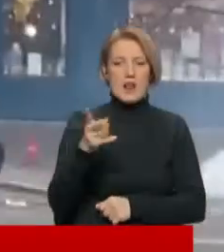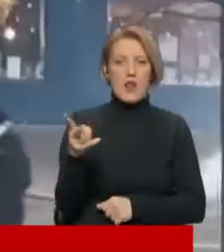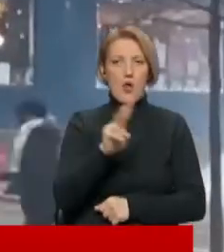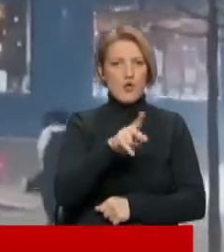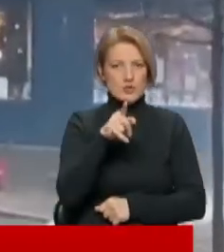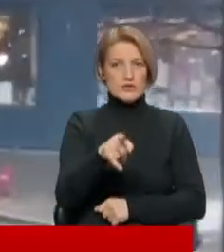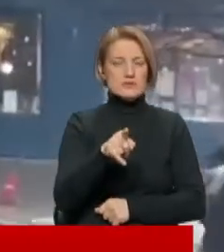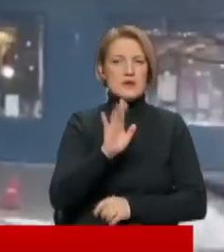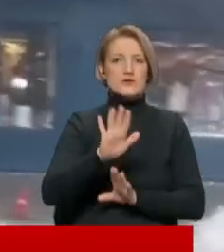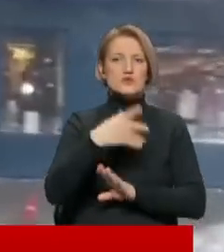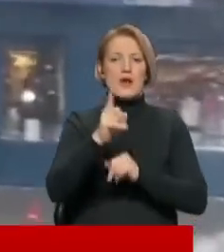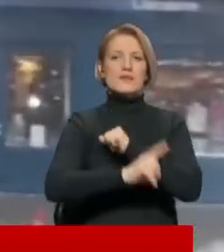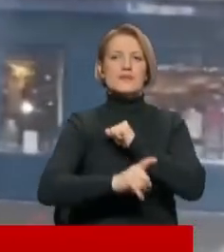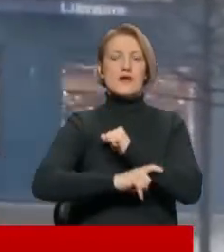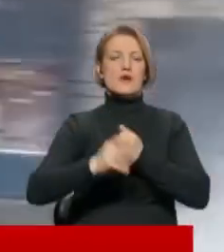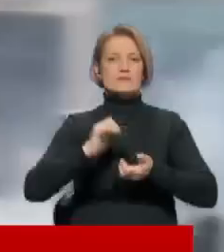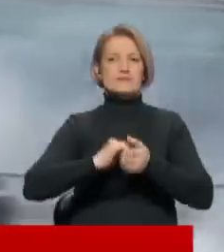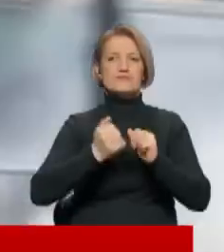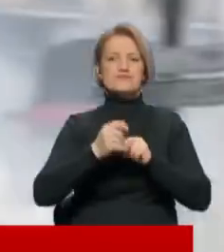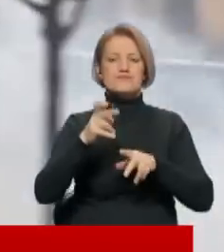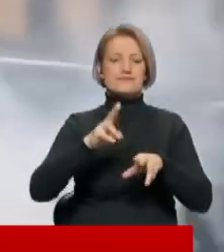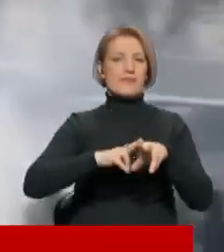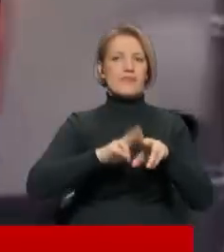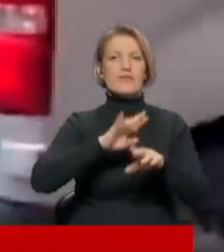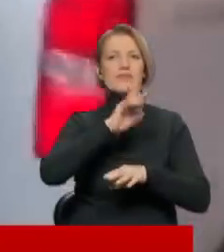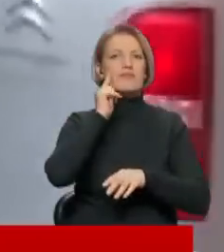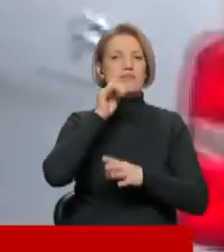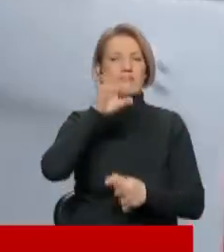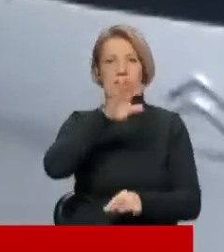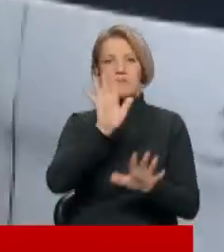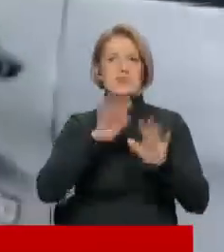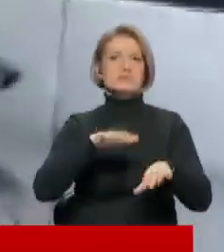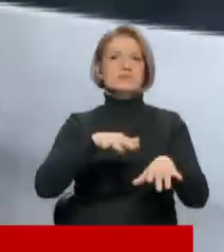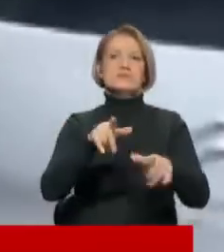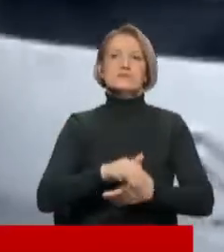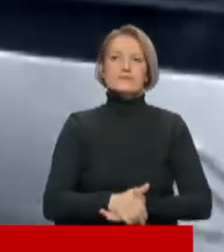silahlı saldırı sonrası terör örgütü PKK yandaşları sokaklara döküldü